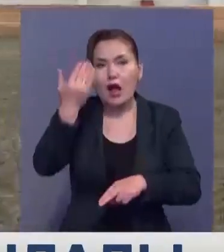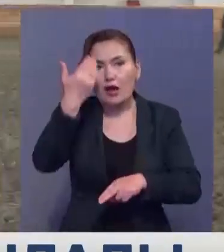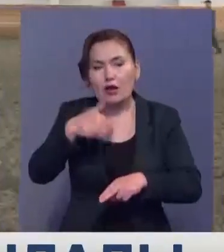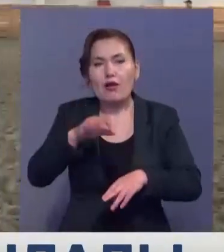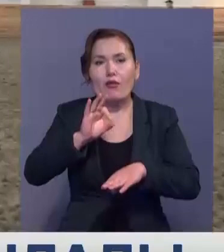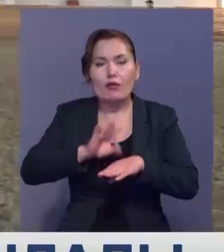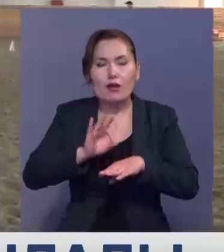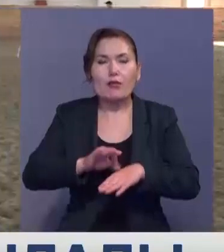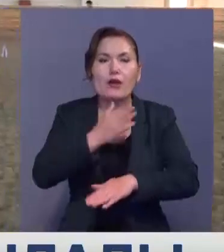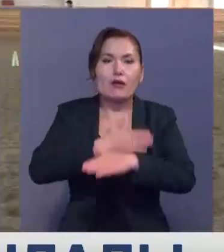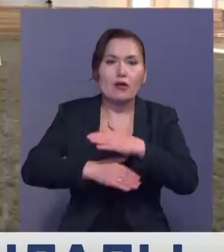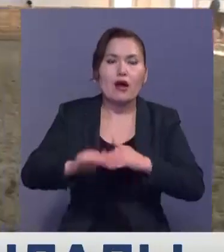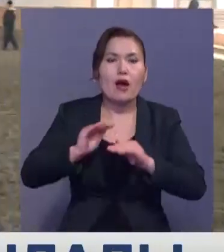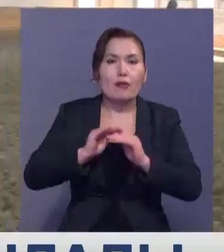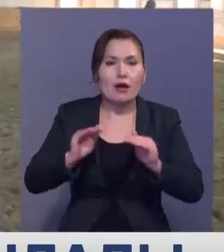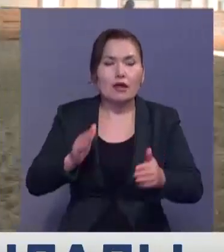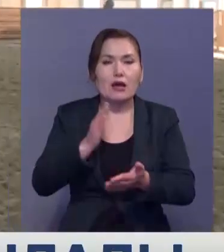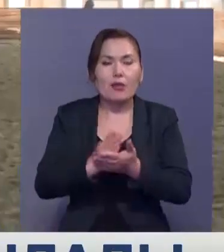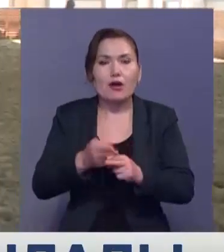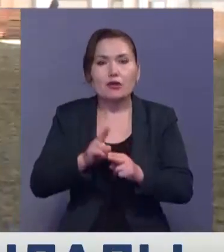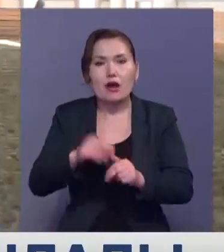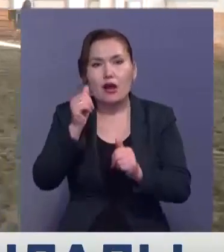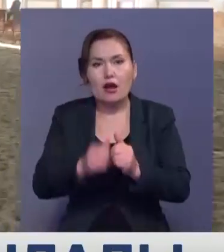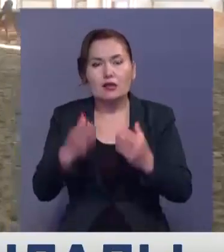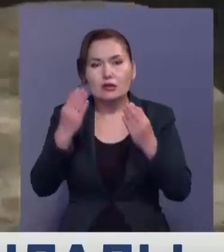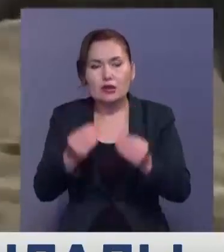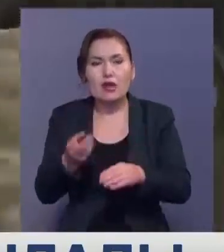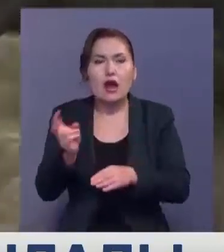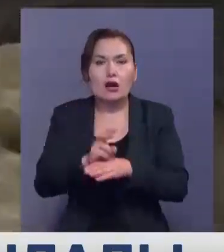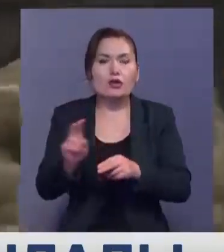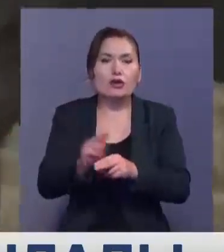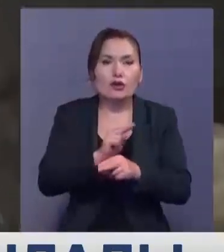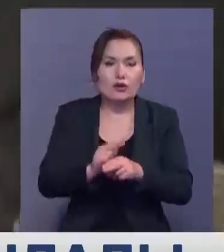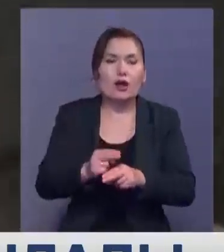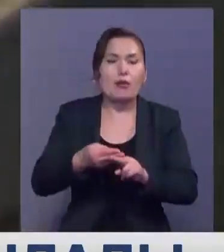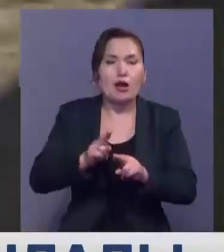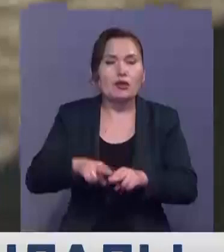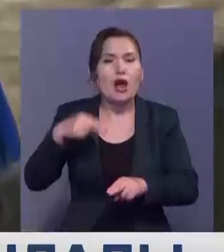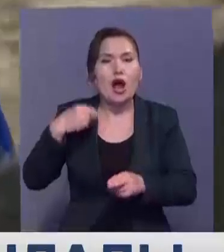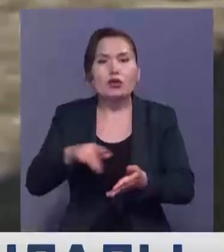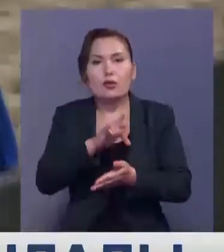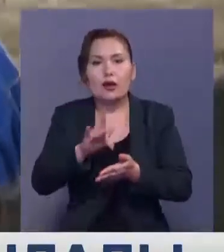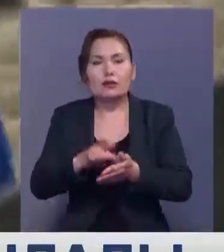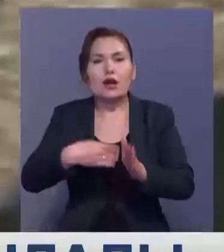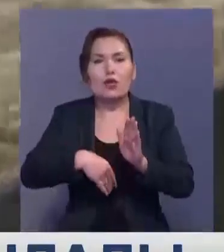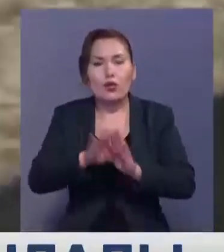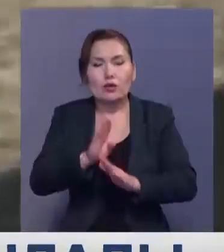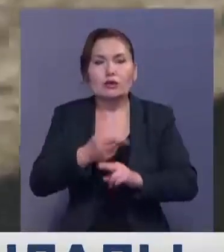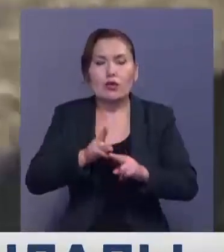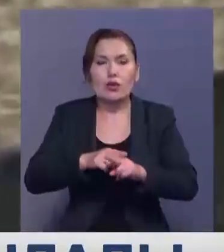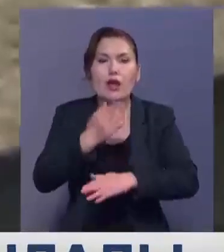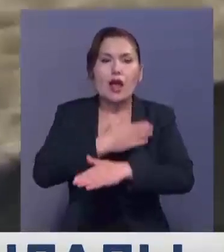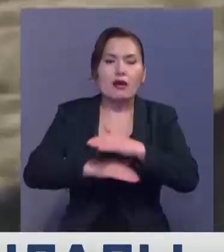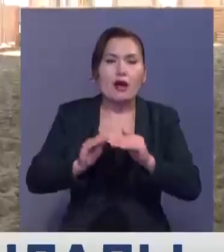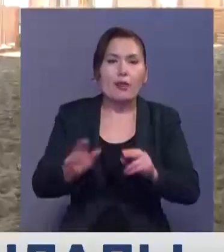балалар да бар. Шектеу шараларынан кейін келушілердің қатары артқан соң мамандардың кейбірі демалыс күндері де жұмыс істеуді қолға алған. Ал үйретілген жылқыларды